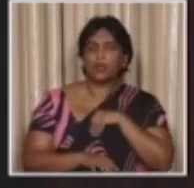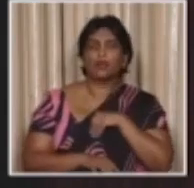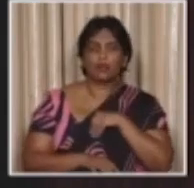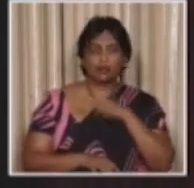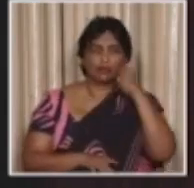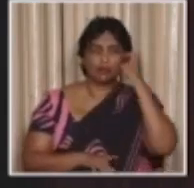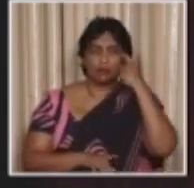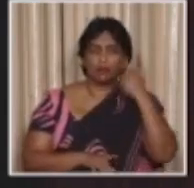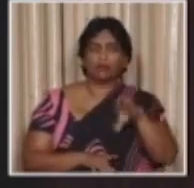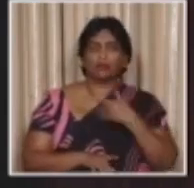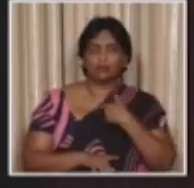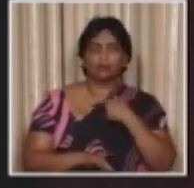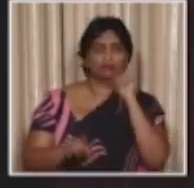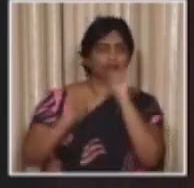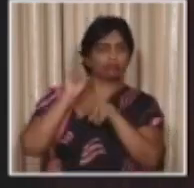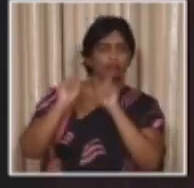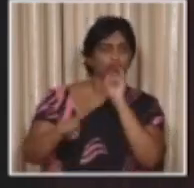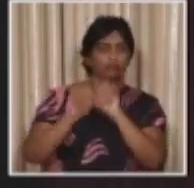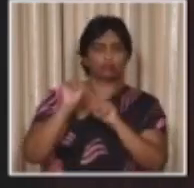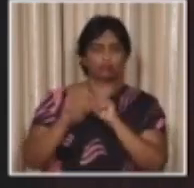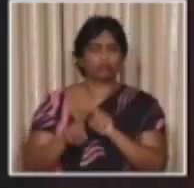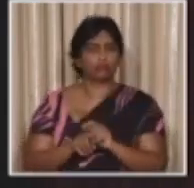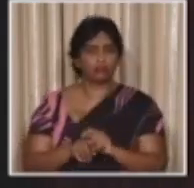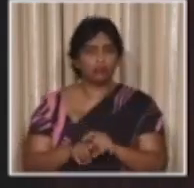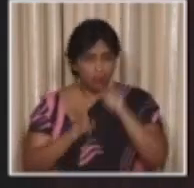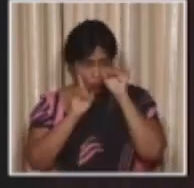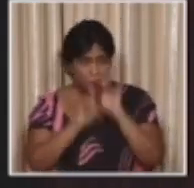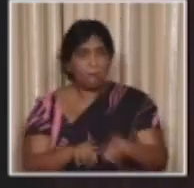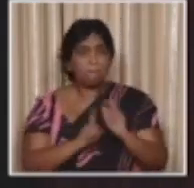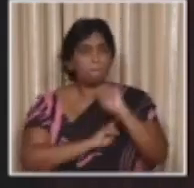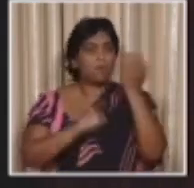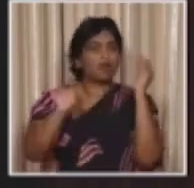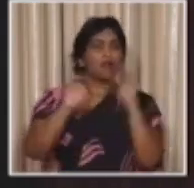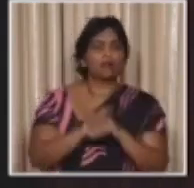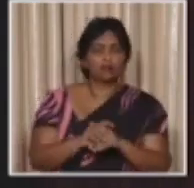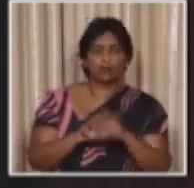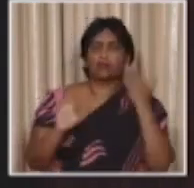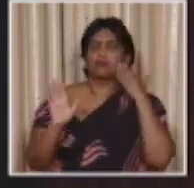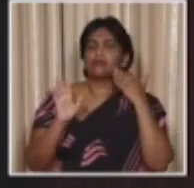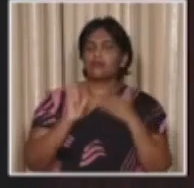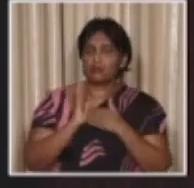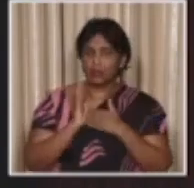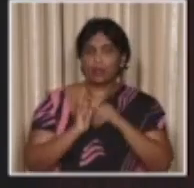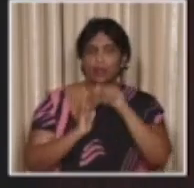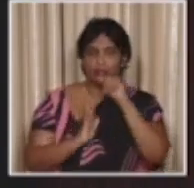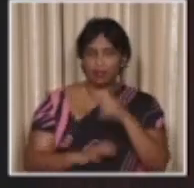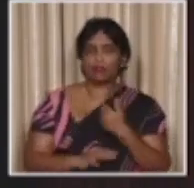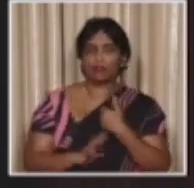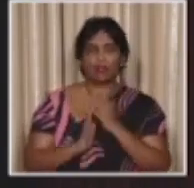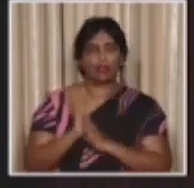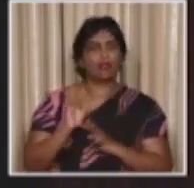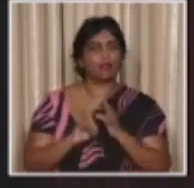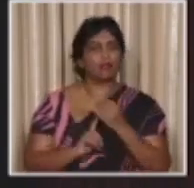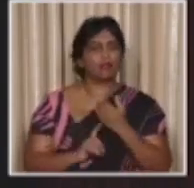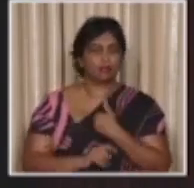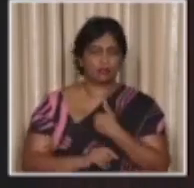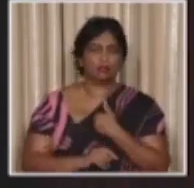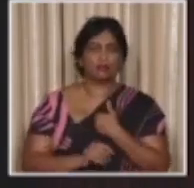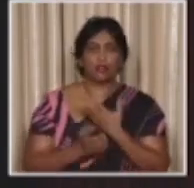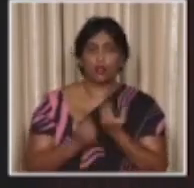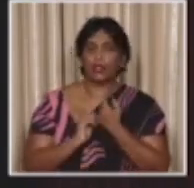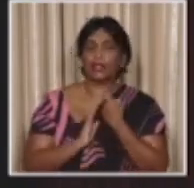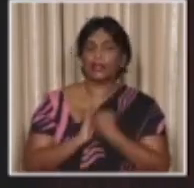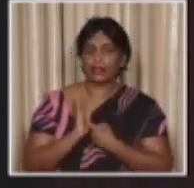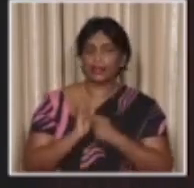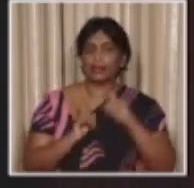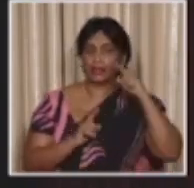දැක්ක විශාල ප්‍රතිචාර දක්වලා තිනවා එහෙම වුණ මේ පාර්ලිමේන්තේ වල තියෙන කියන මේ සම්බන්ධයෙන් ඇත්තටම මට මන්ත්‍රීවරයෙක් විතර මේ සම්බන්ධයෙන් අවශ්‍ය නීතිමය